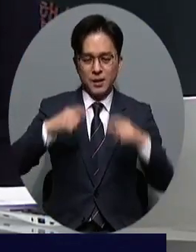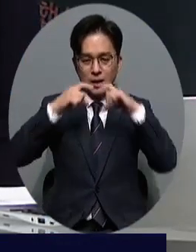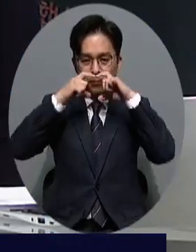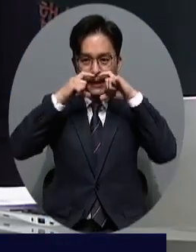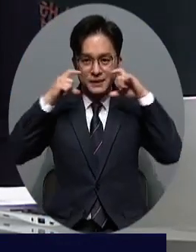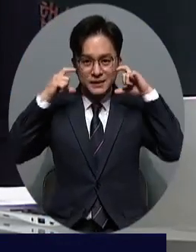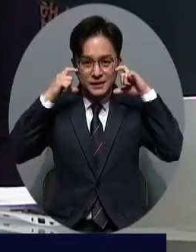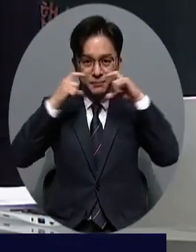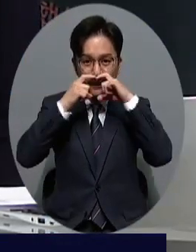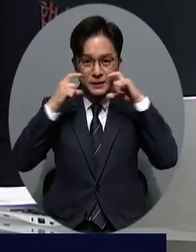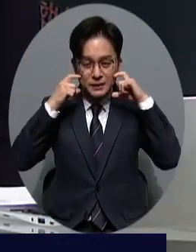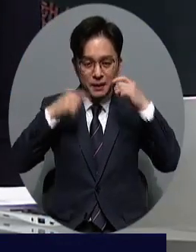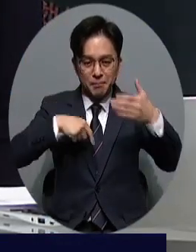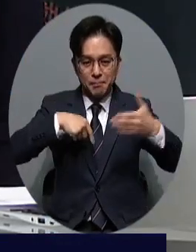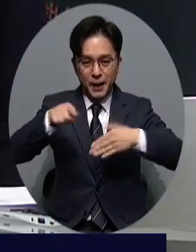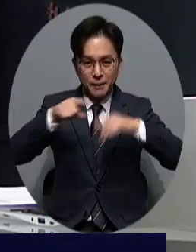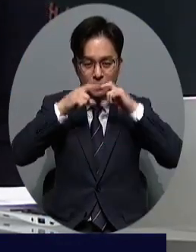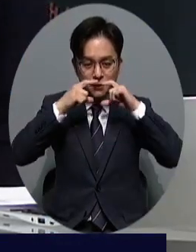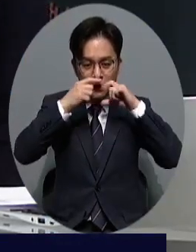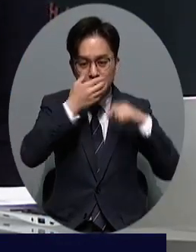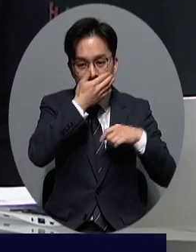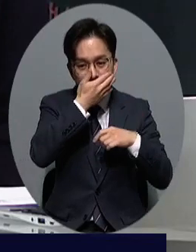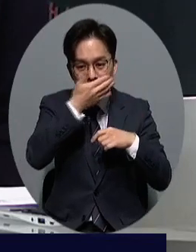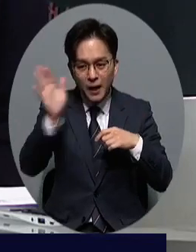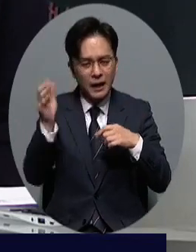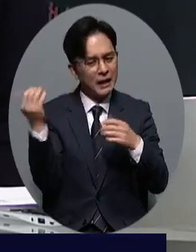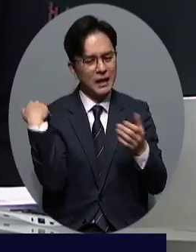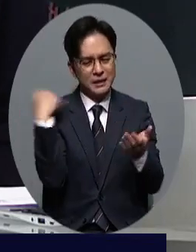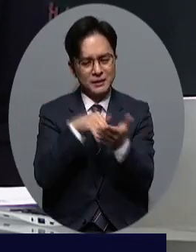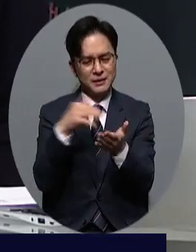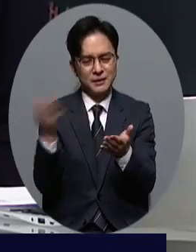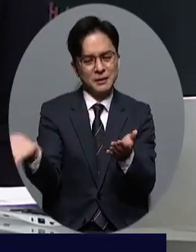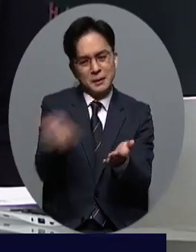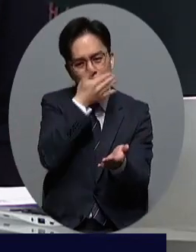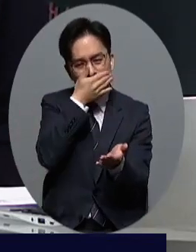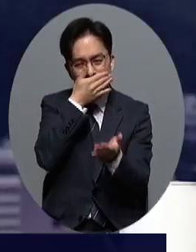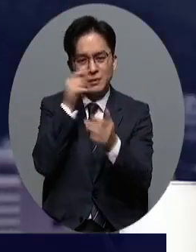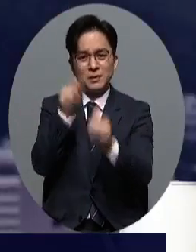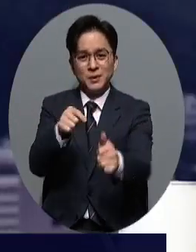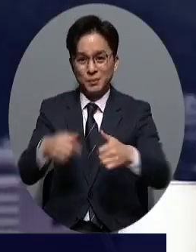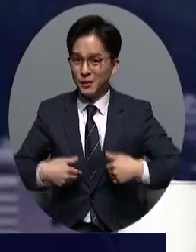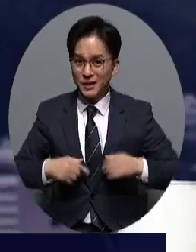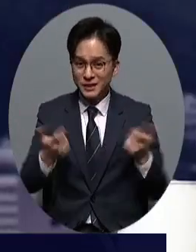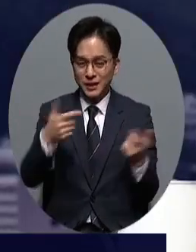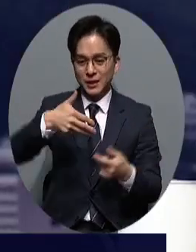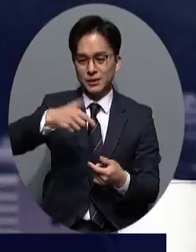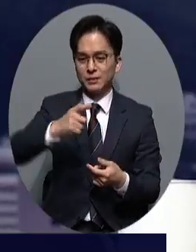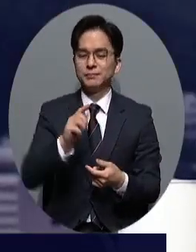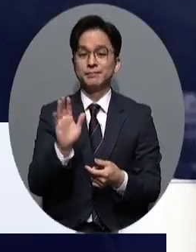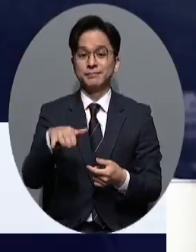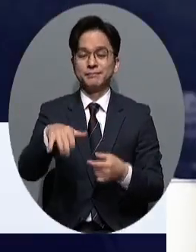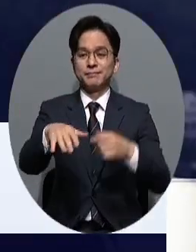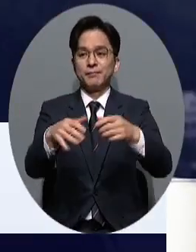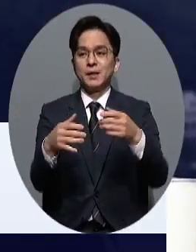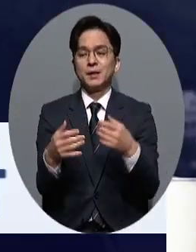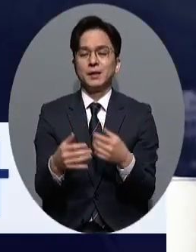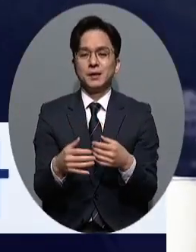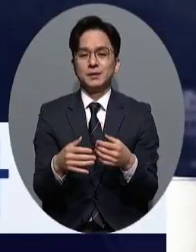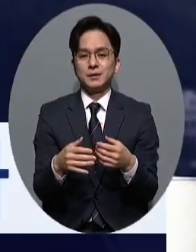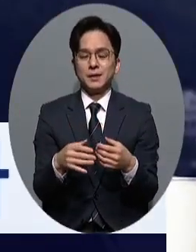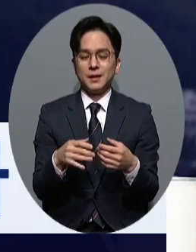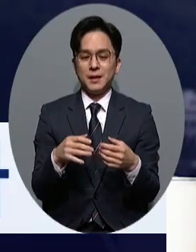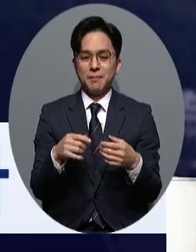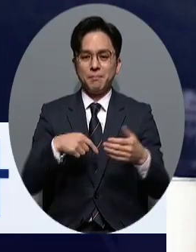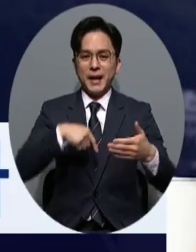거를 다시 또 해야 되는 건 아니냐 또 이렇게 걱정하시는 분들도 있거든요. 예. 네. 실외에서는 바이러스 자체가 생존력이 거의 없어요.